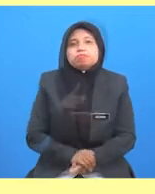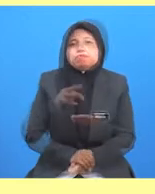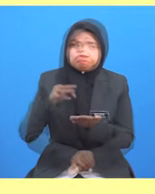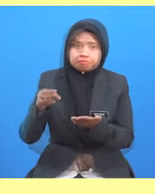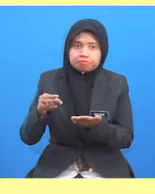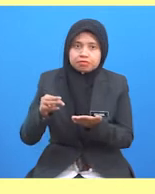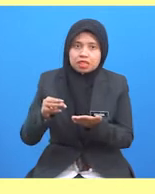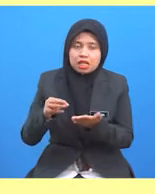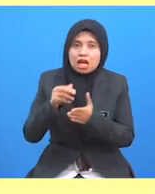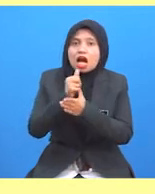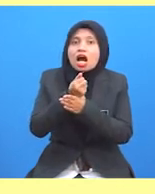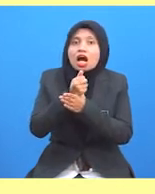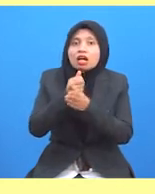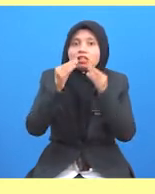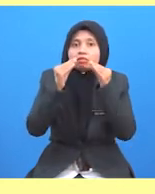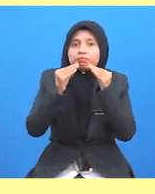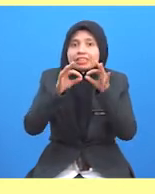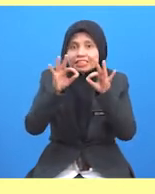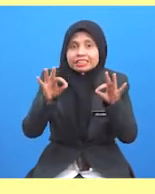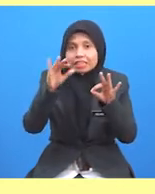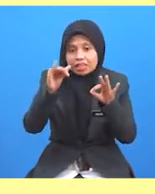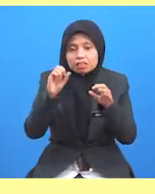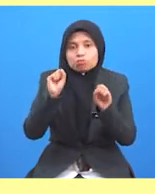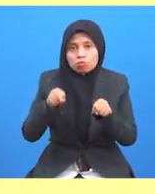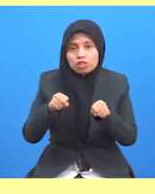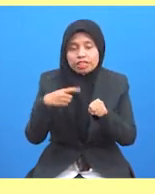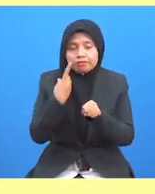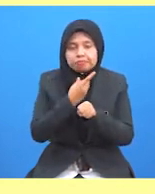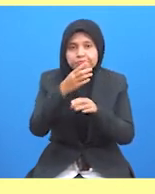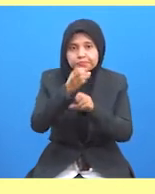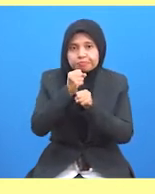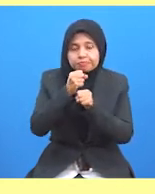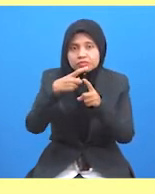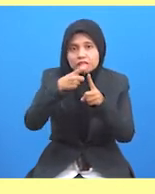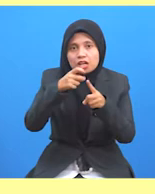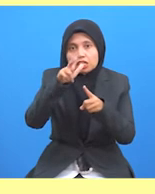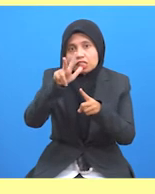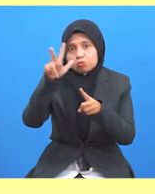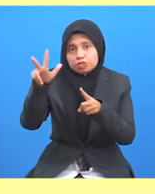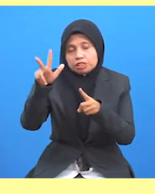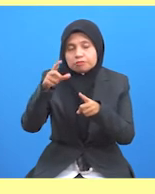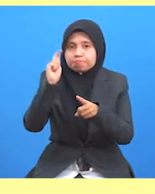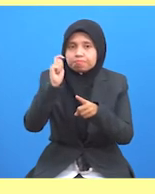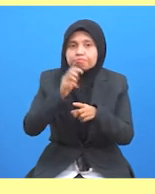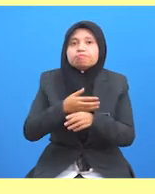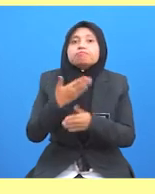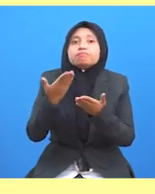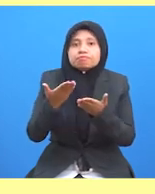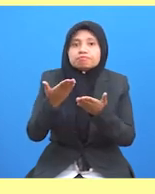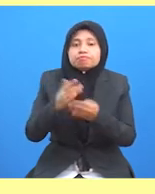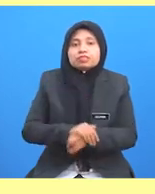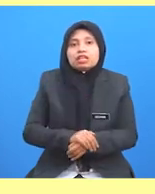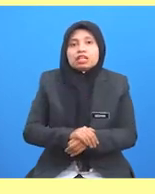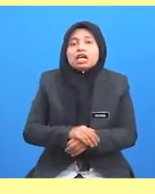binasa. Antara pengajaran yang boleh kita pelajari daripada ayat 33 surah Fusilat tadi